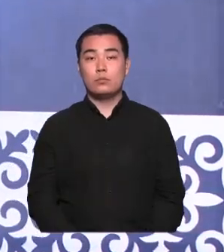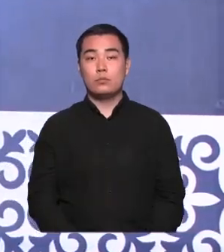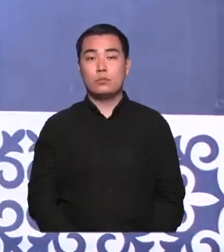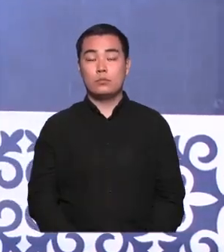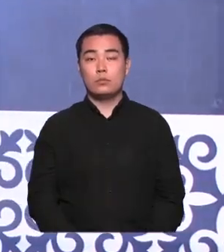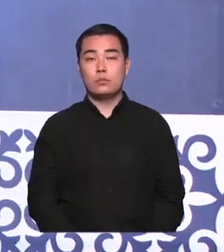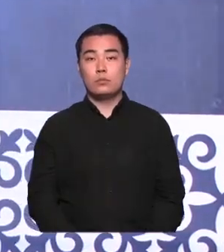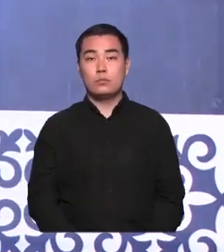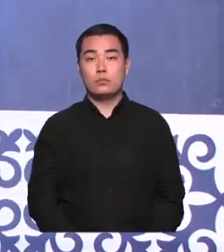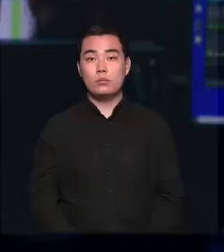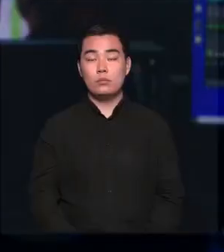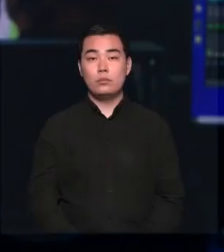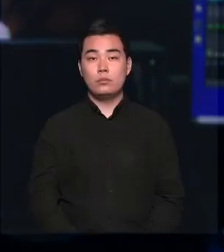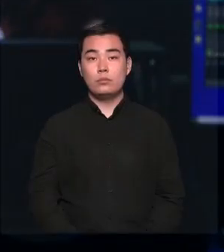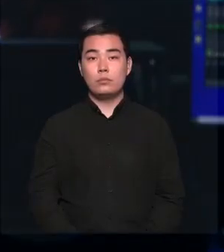жолы.